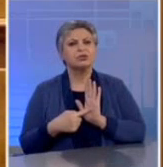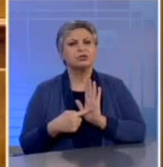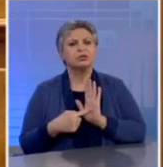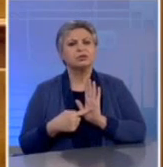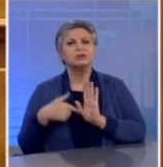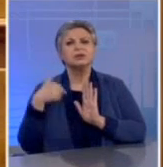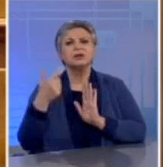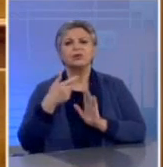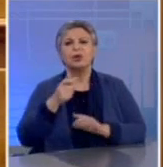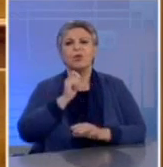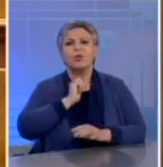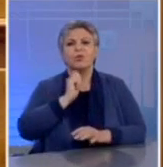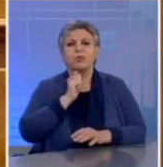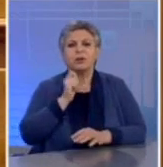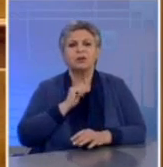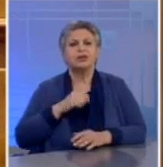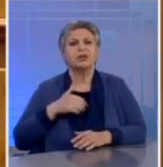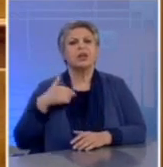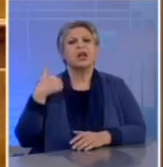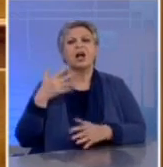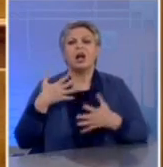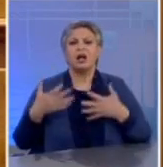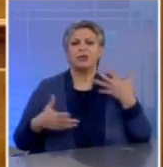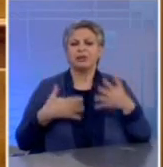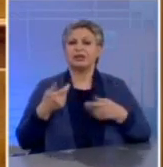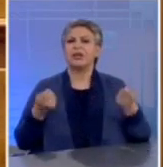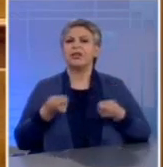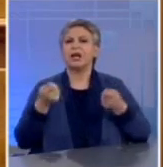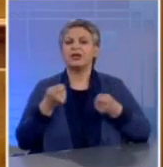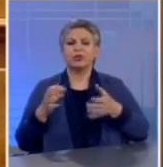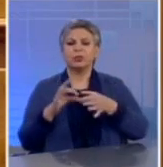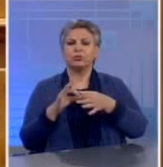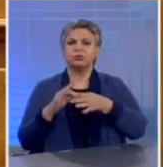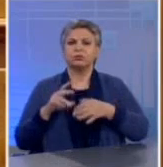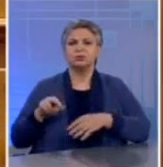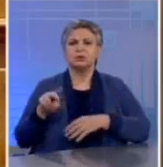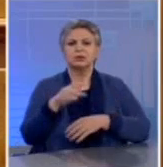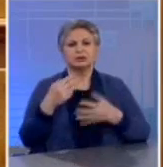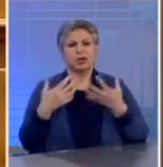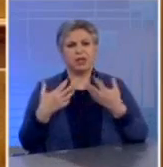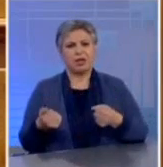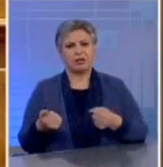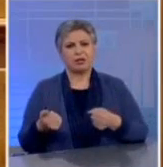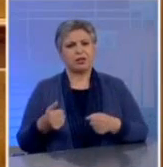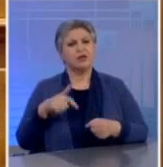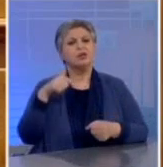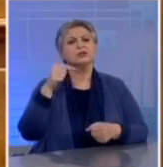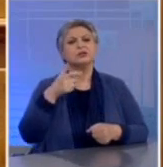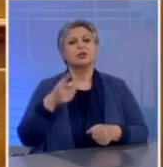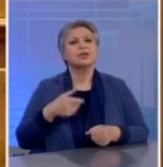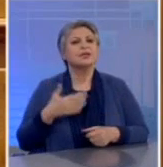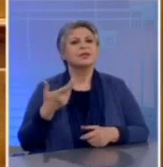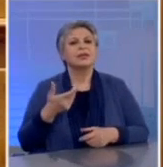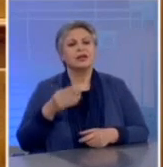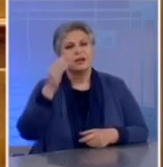Κλονισμός της πολιτικής, τα πρόβατα, ο λαός, τα τζάκια και το μέλλον. Νέες συμμαχίες κυροφορούνται στη Νέα Δημοκρατία και παρομοιάζει τον Κώστα Καραμαλή την προηγούμενη μέρα που είχε